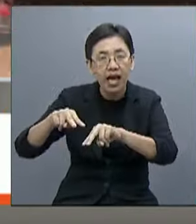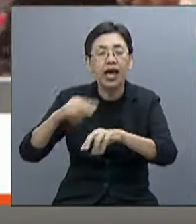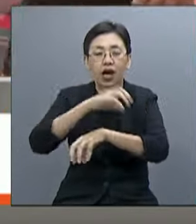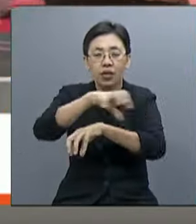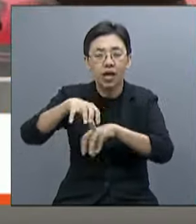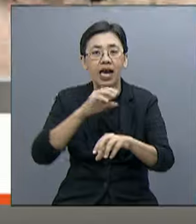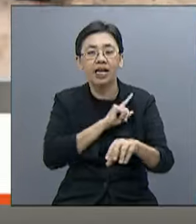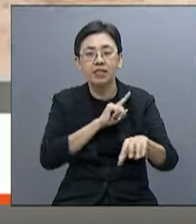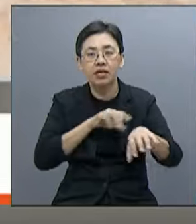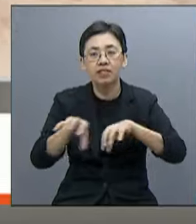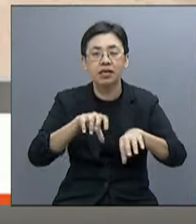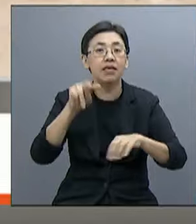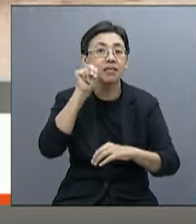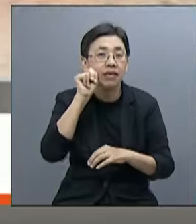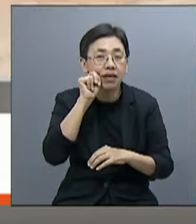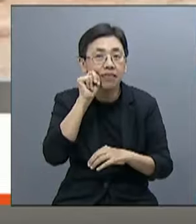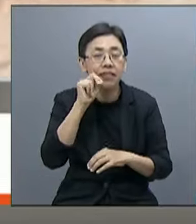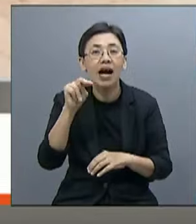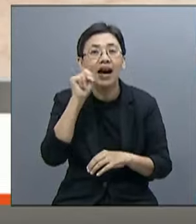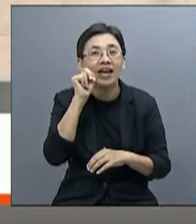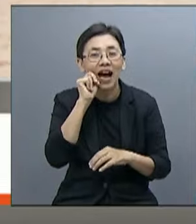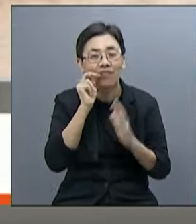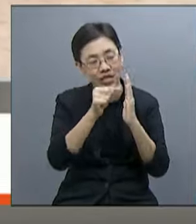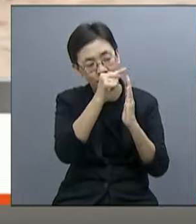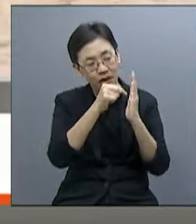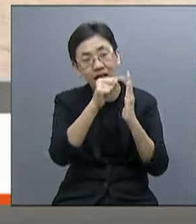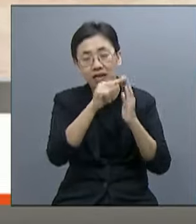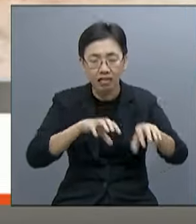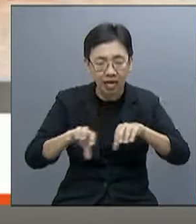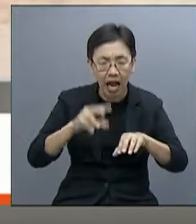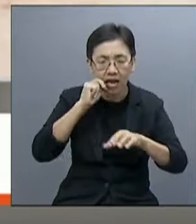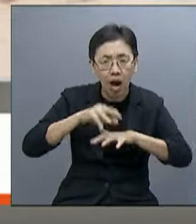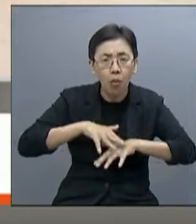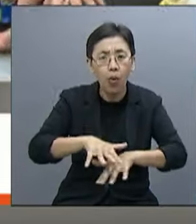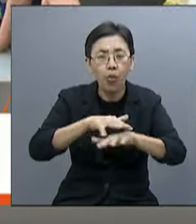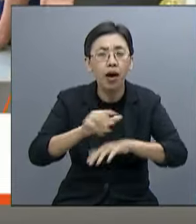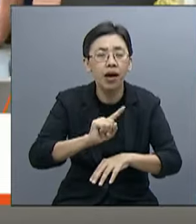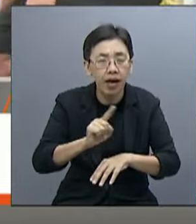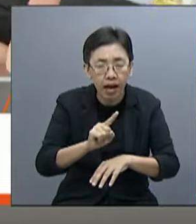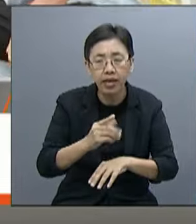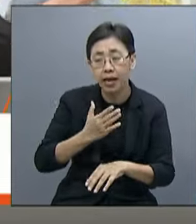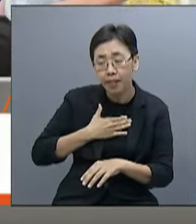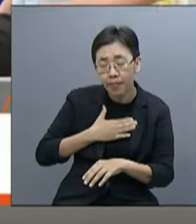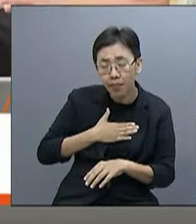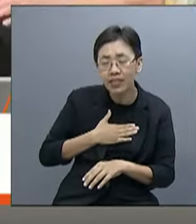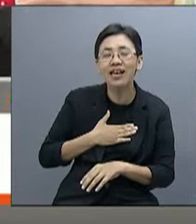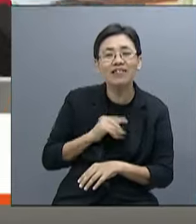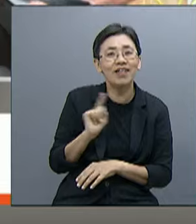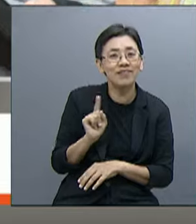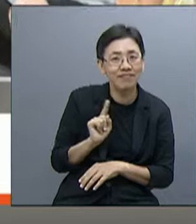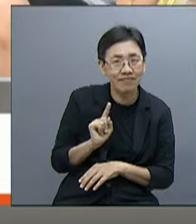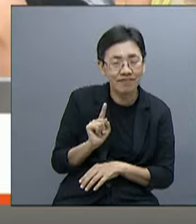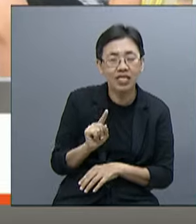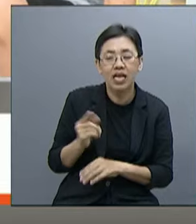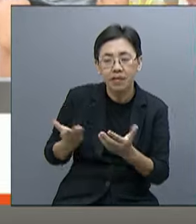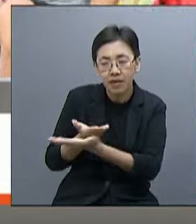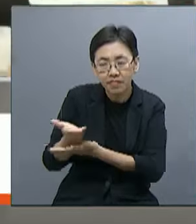น้ำทั้งหมดแล้วก็จัดการจราจรน้ำอย่างที่ผมเรียนนี่แหละครับอันนี้ก็ได้มาจากการเรียกว่าทบทวนฮะทบทว